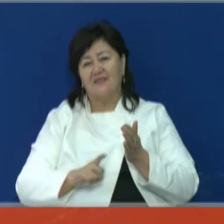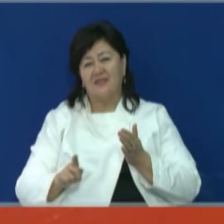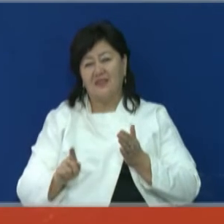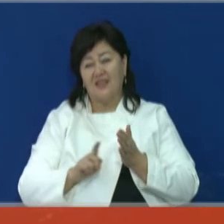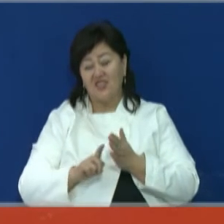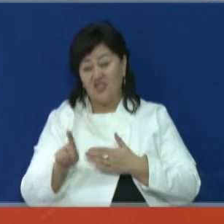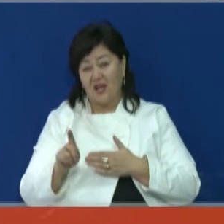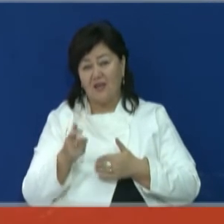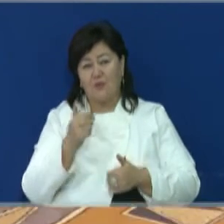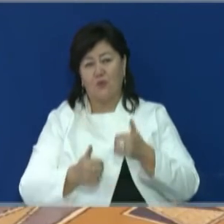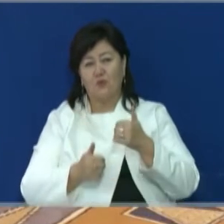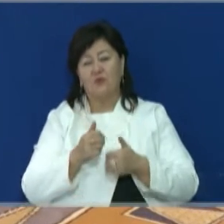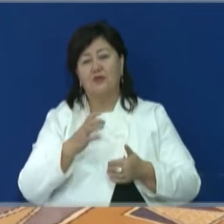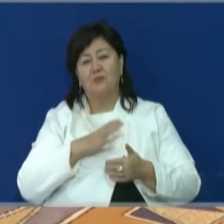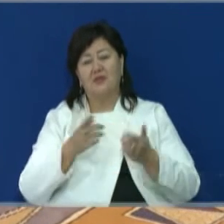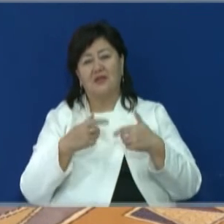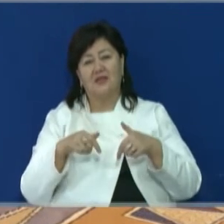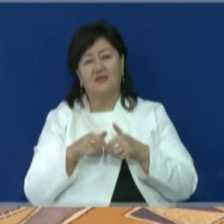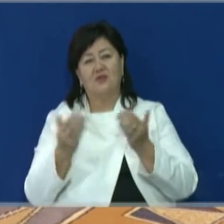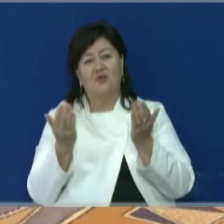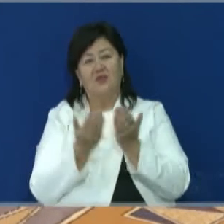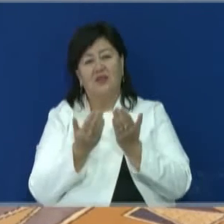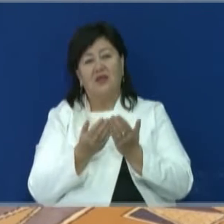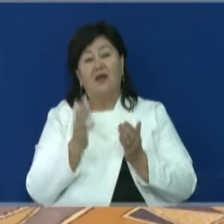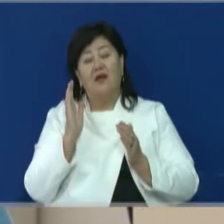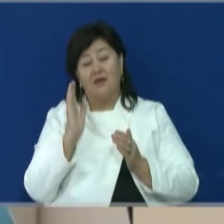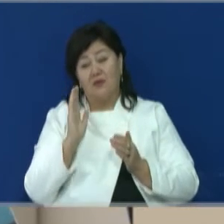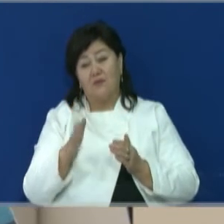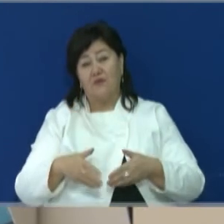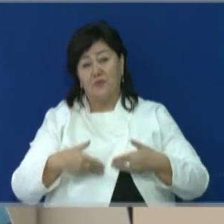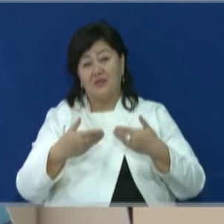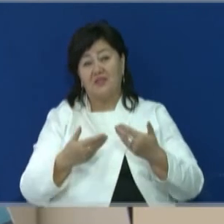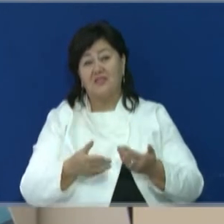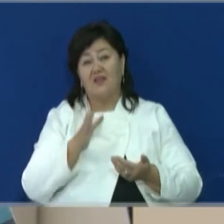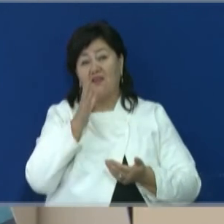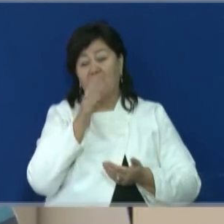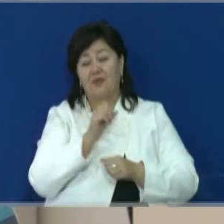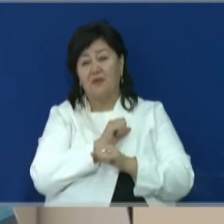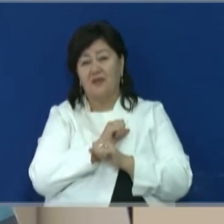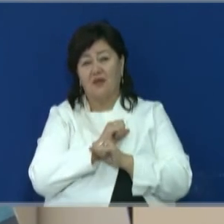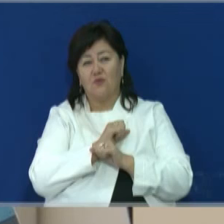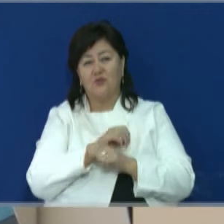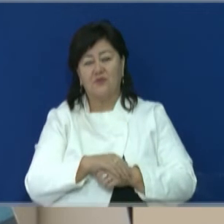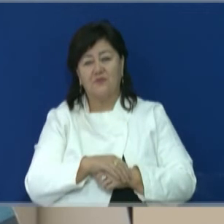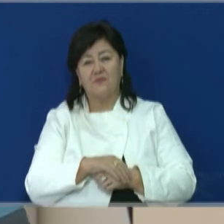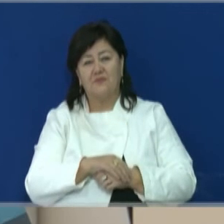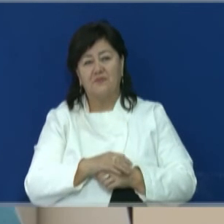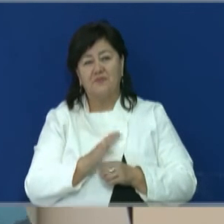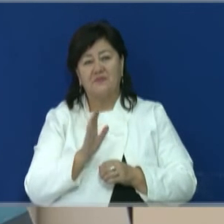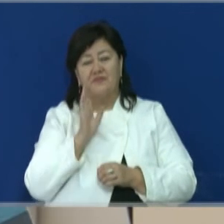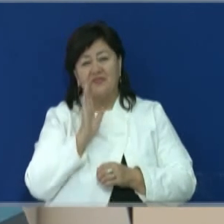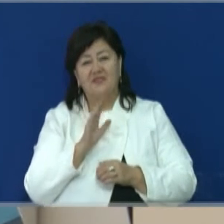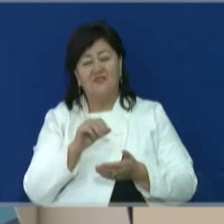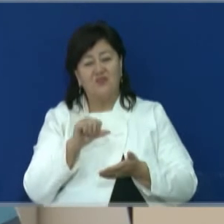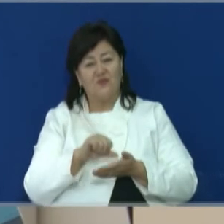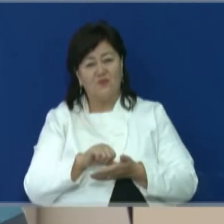ұсынылды. Сондай-ақ, 2 кезеңнің арасында оларға демалуға уақыт берілді. Ұнады, әсіресе өлең айтты ғой қыздар, сол